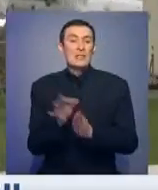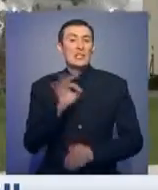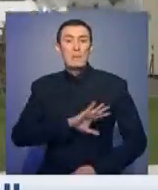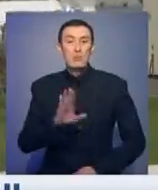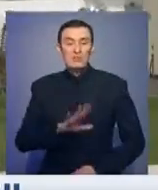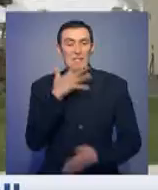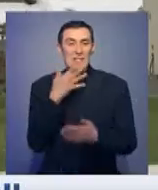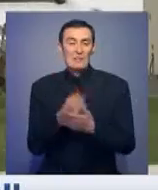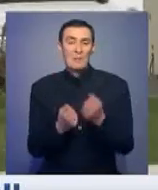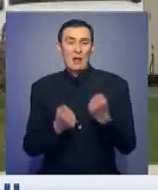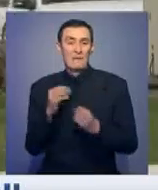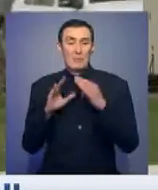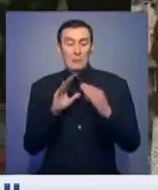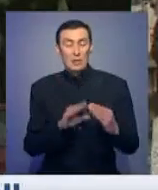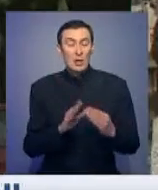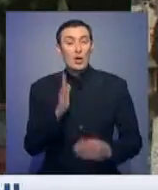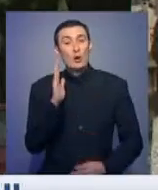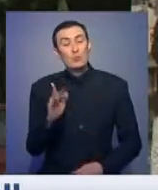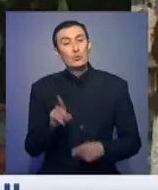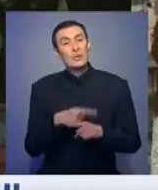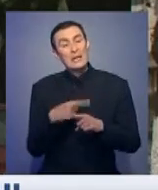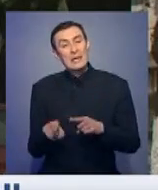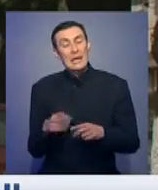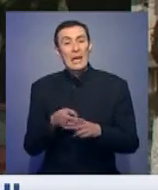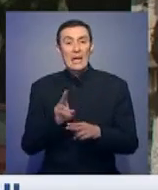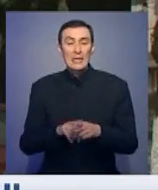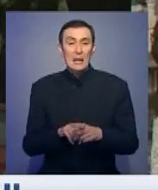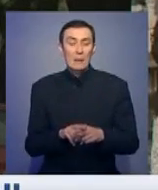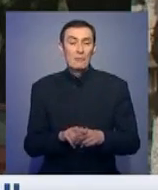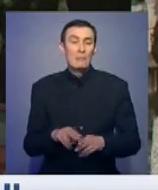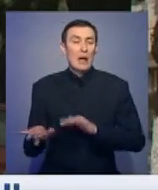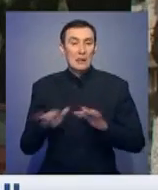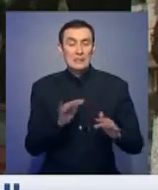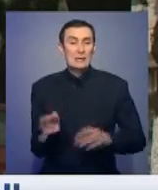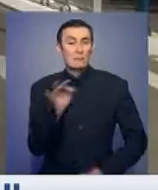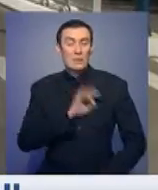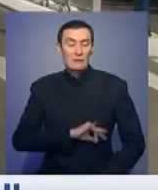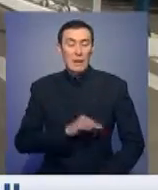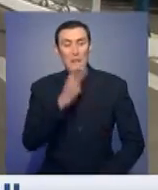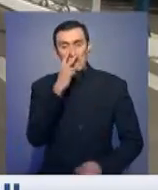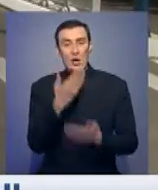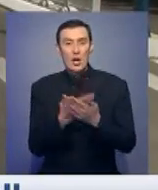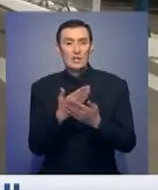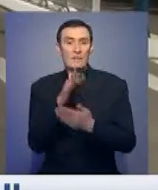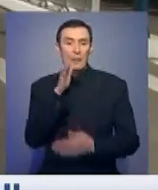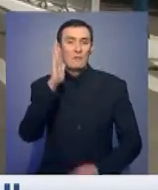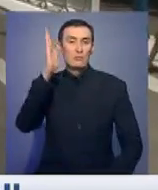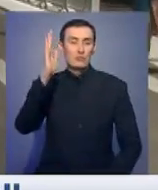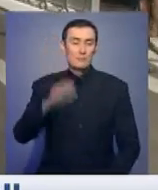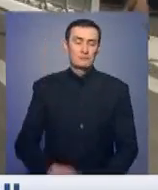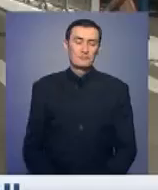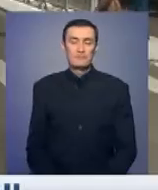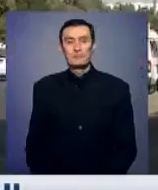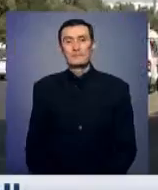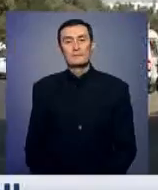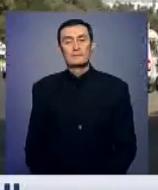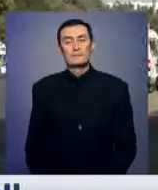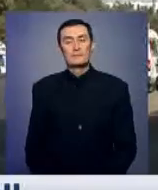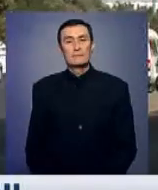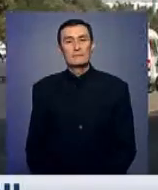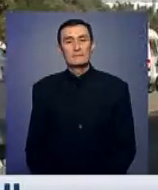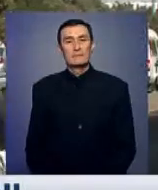личного автомобиля. Будут ли действенны все эти акции, покажет время. Айдана Карибжанова, Ханат Джинспеков, Зафар Халилов, Хабар